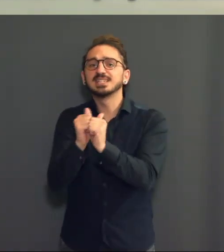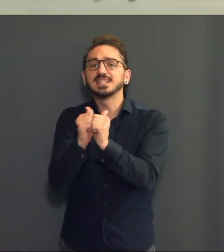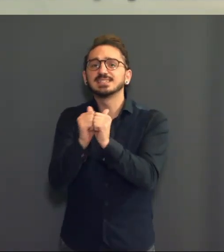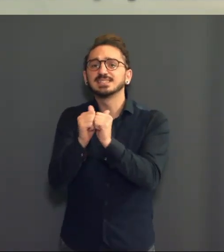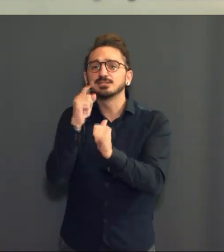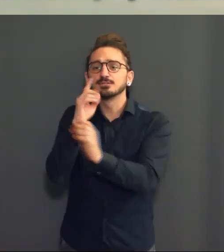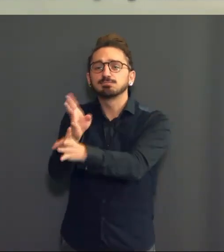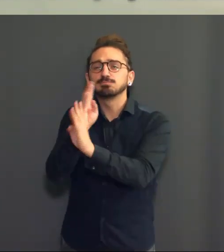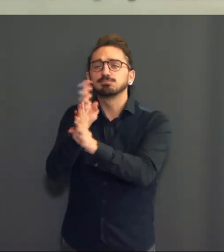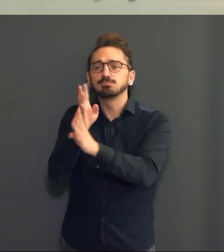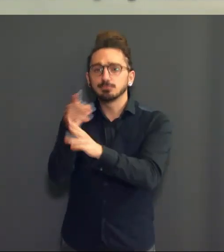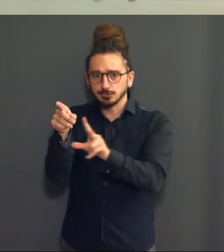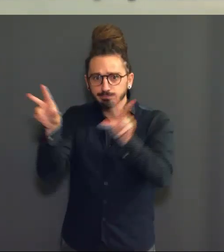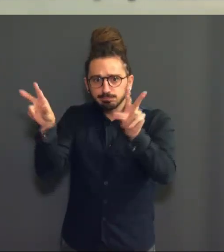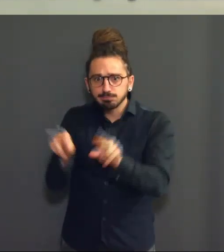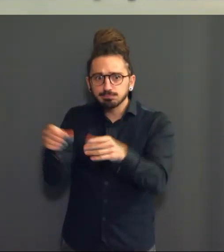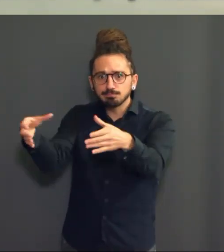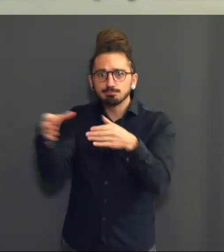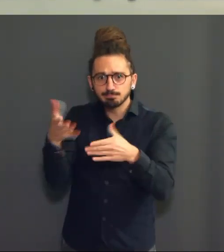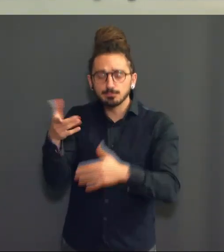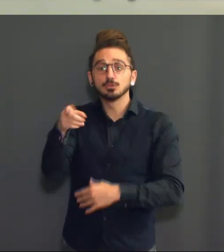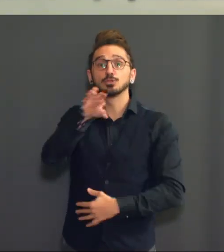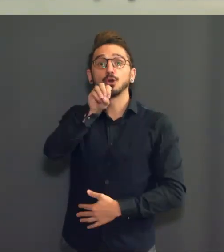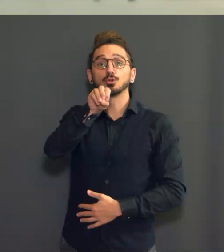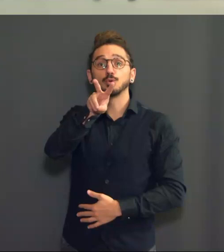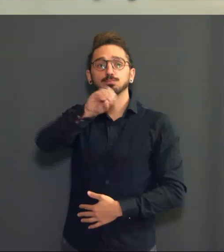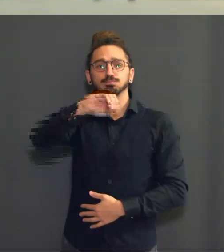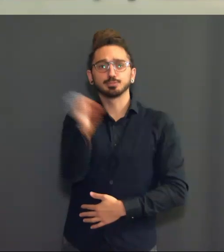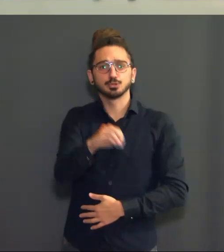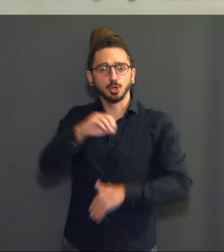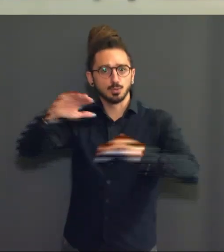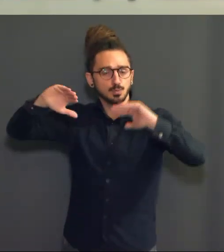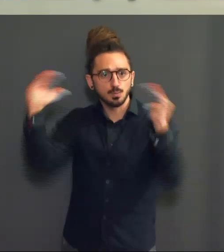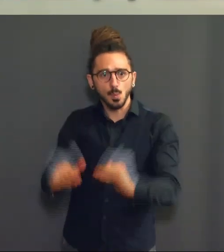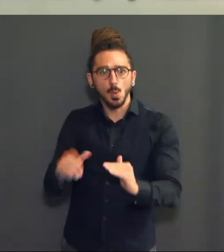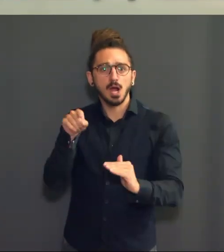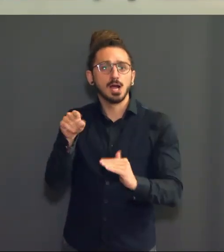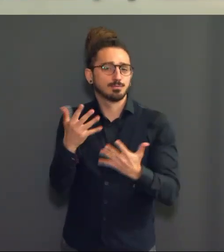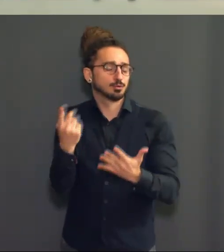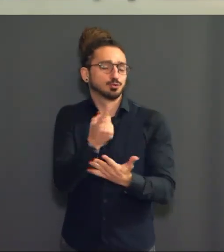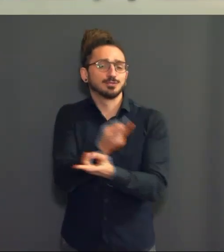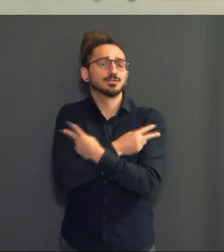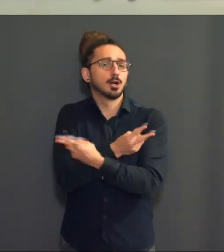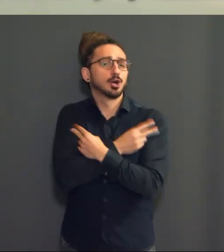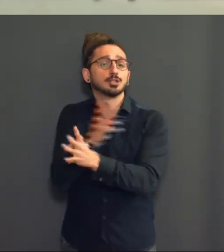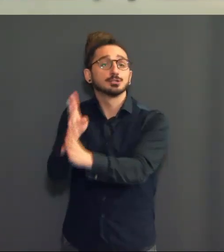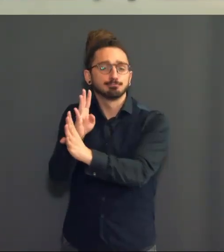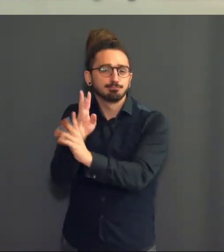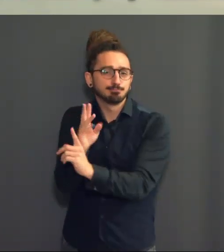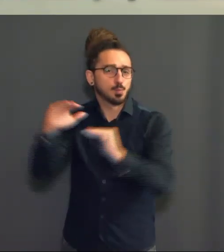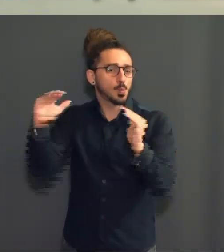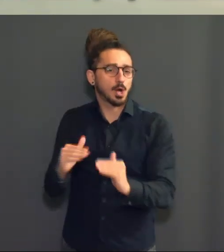tiers, de 32%, ce qui est bien sûr typique d'une période de vacances et surtout de vacances prolongées que nous connaissons pour